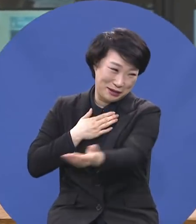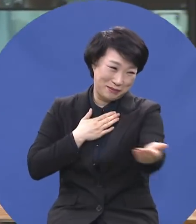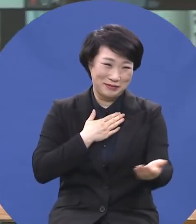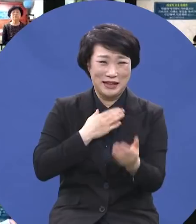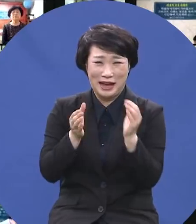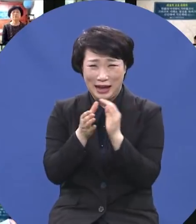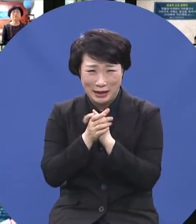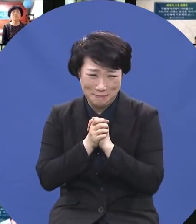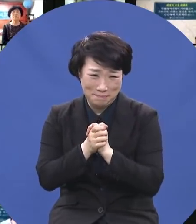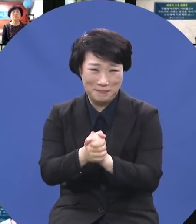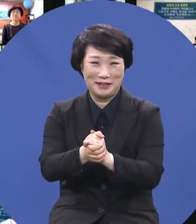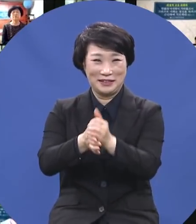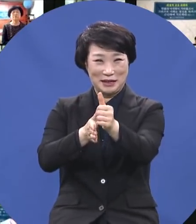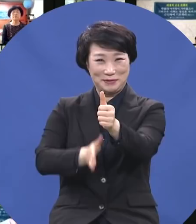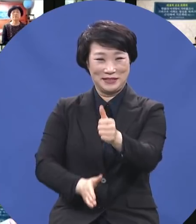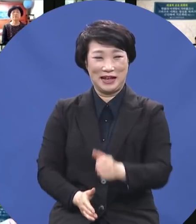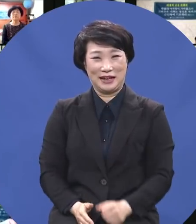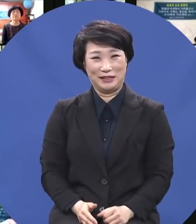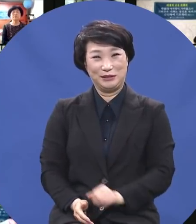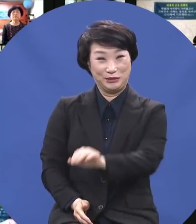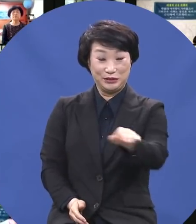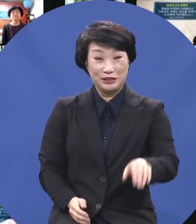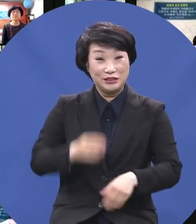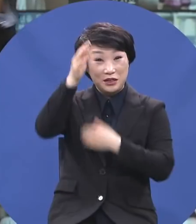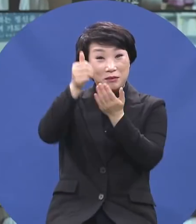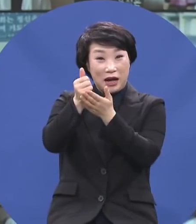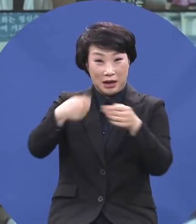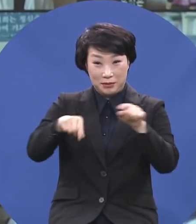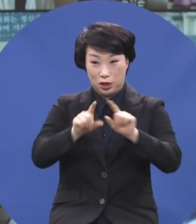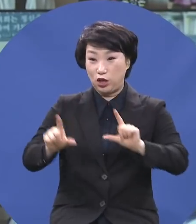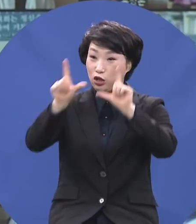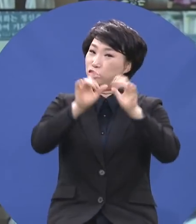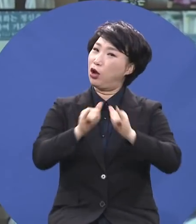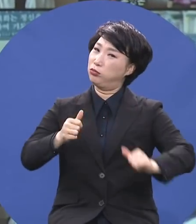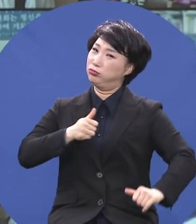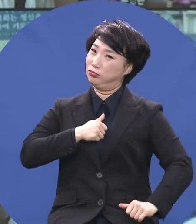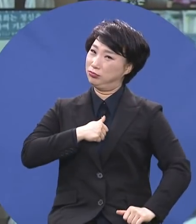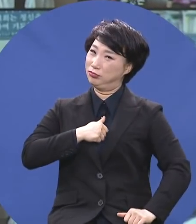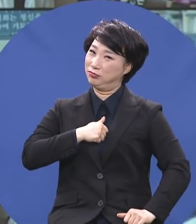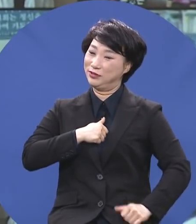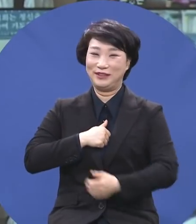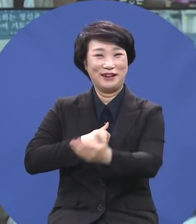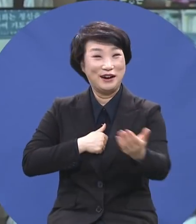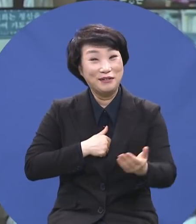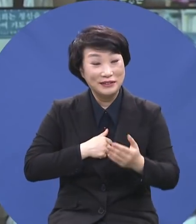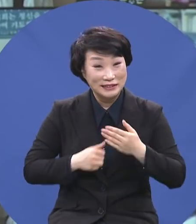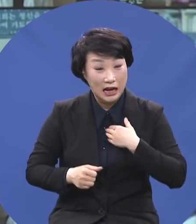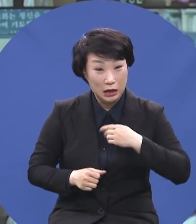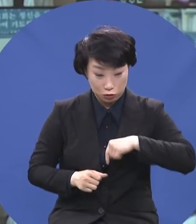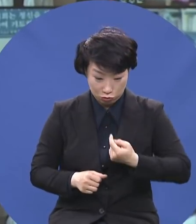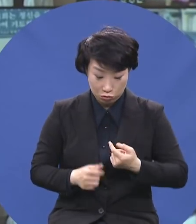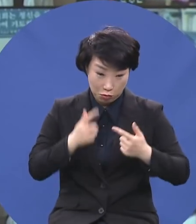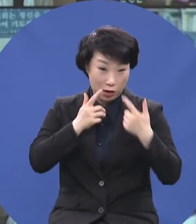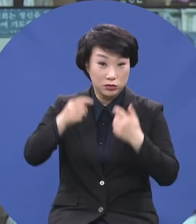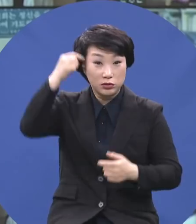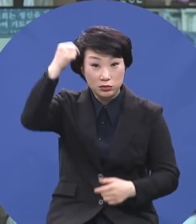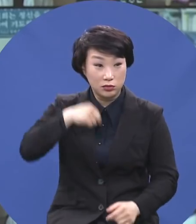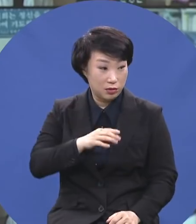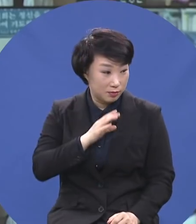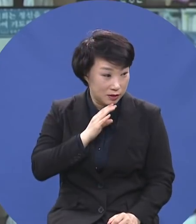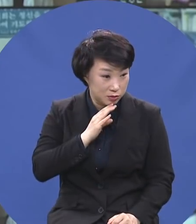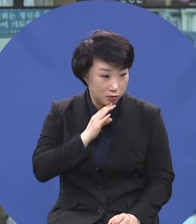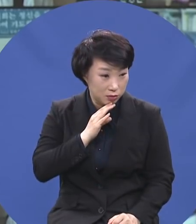합시다. 우리는 성령으로 사는 사람이라는 사실을 자기 스스로 실감하지